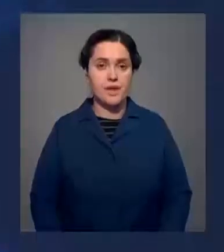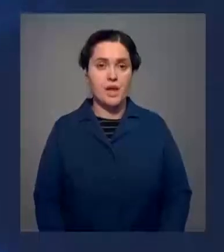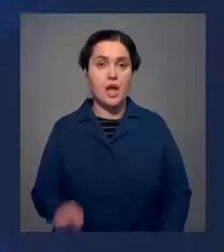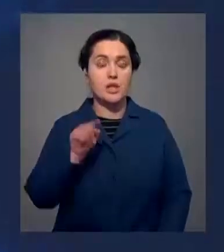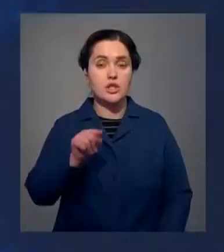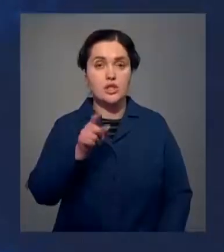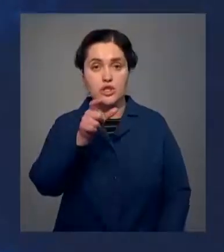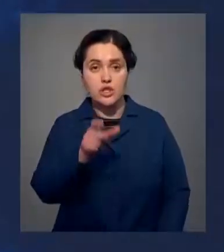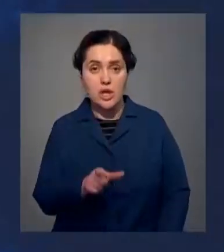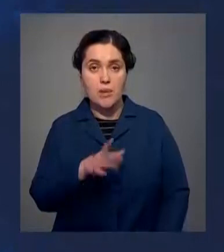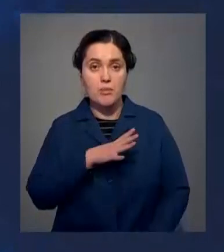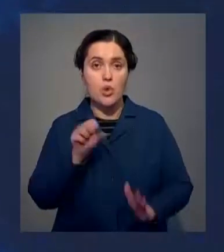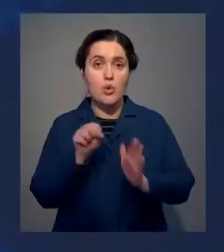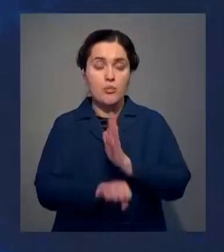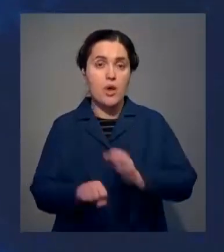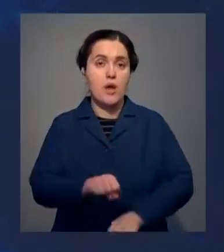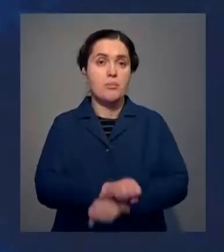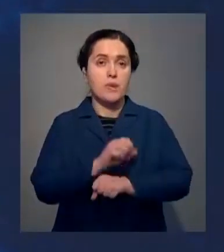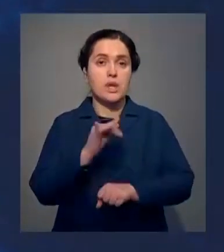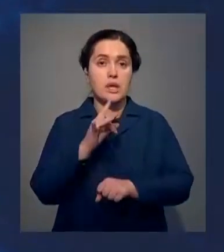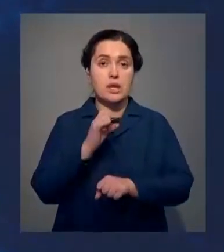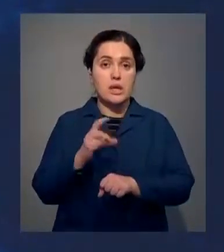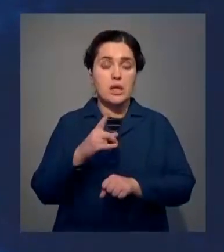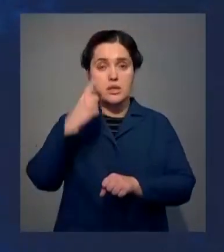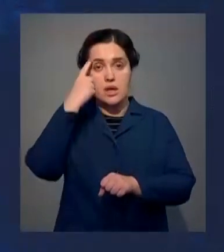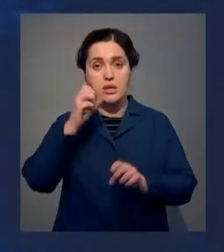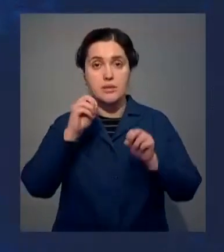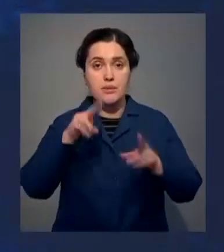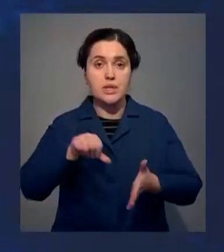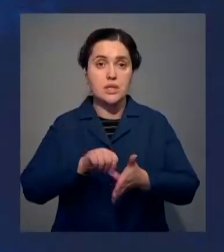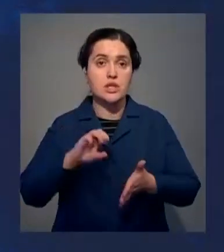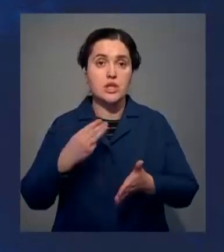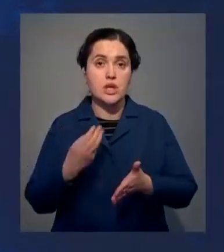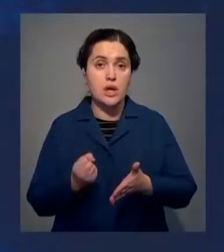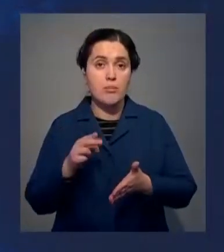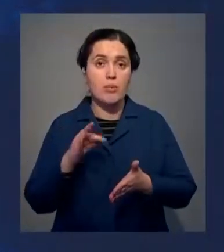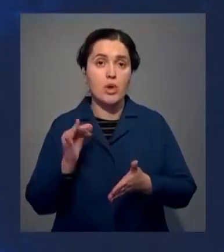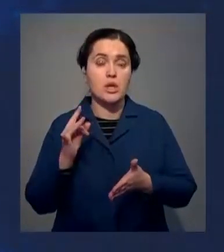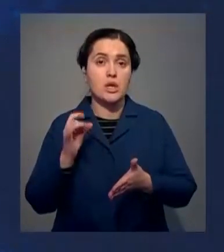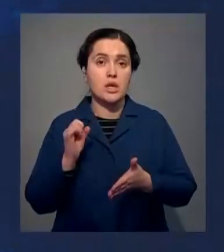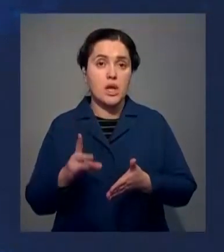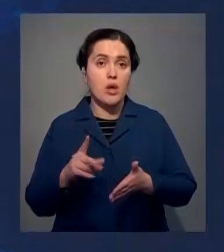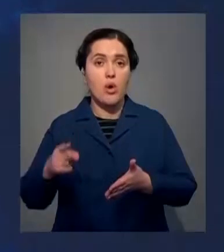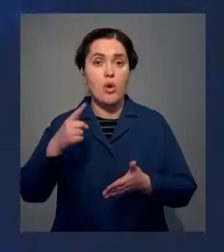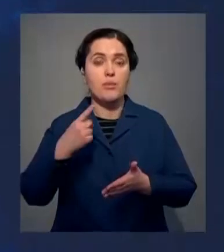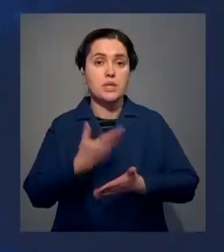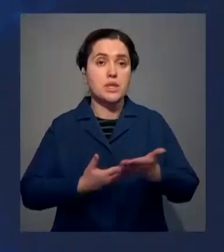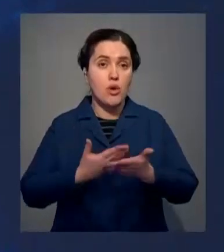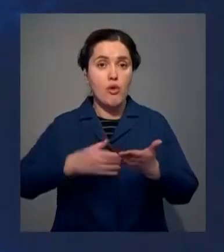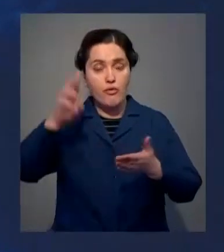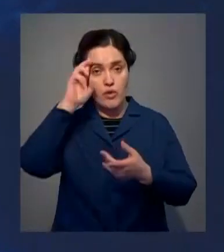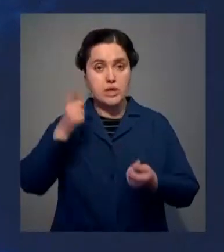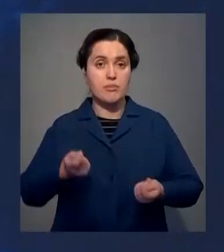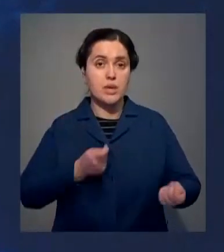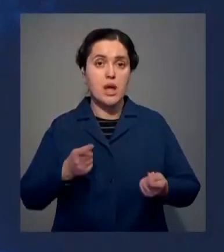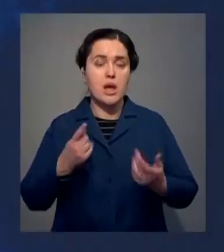Более 1000 человек были убиты во время протестов в Иране. Об этом заявил спецпредставитель США по Ирану Брайан Хук. Он пояснил, что